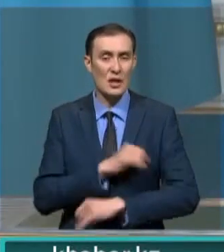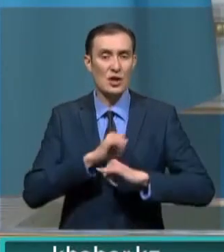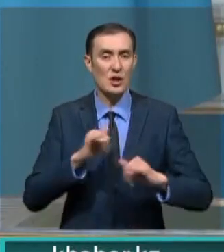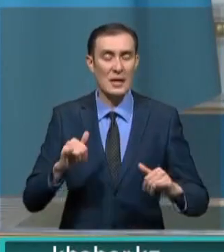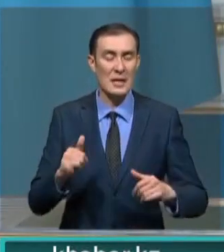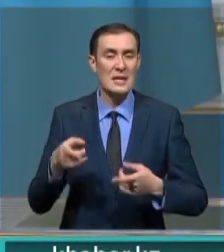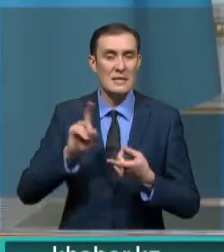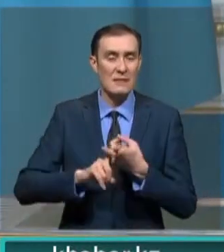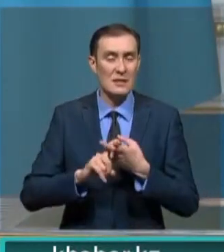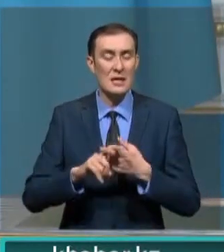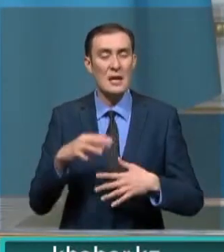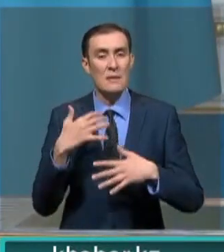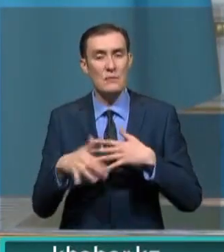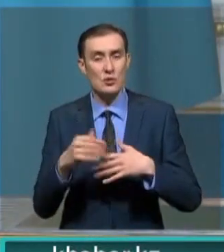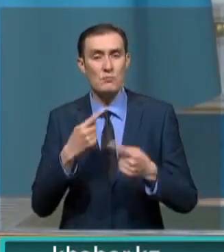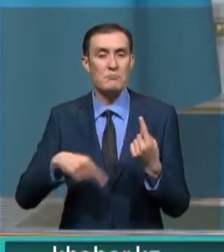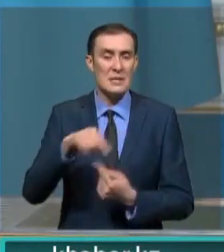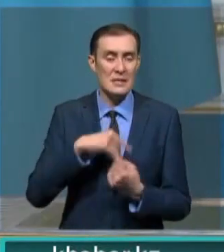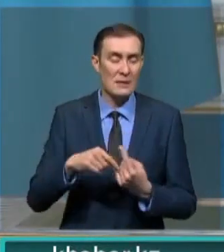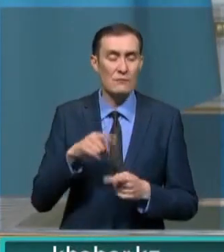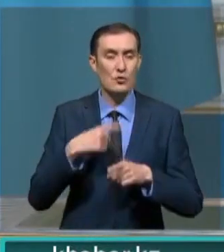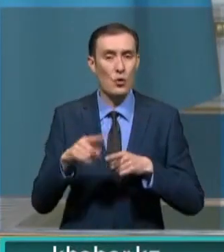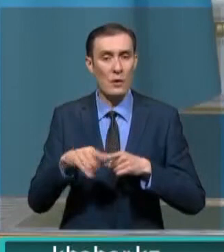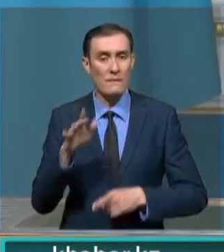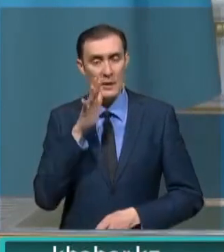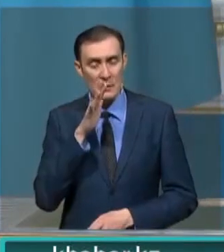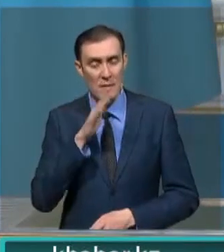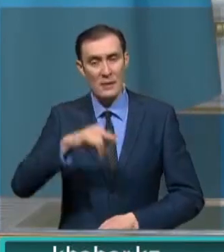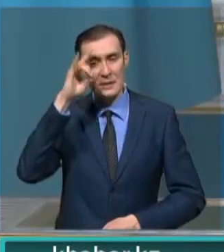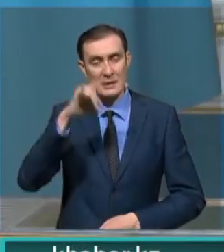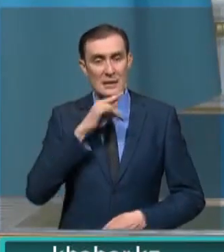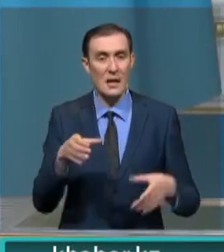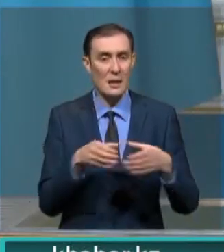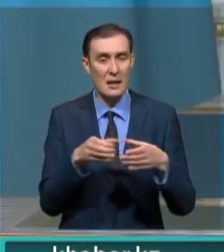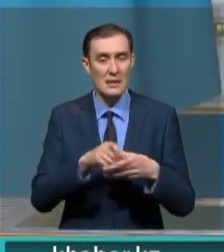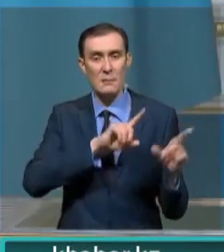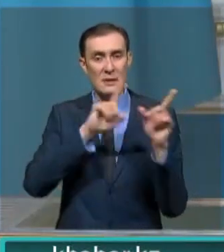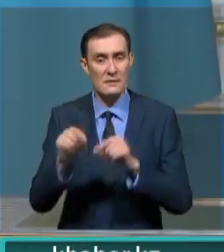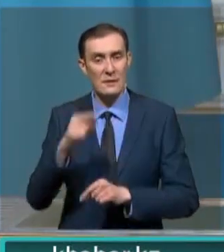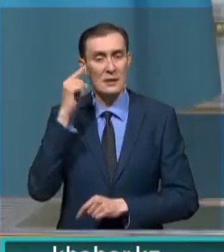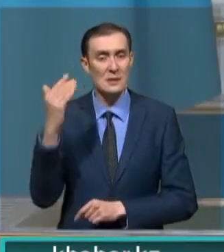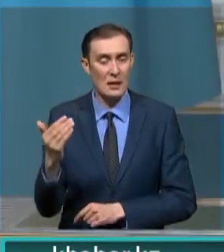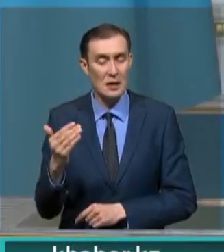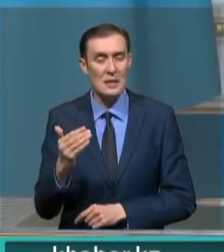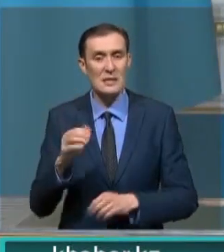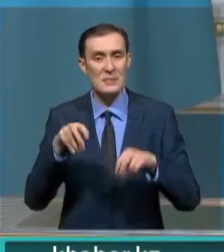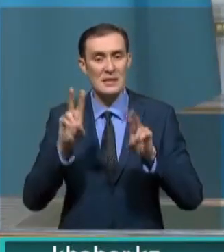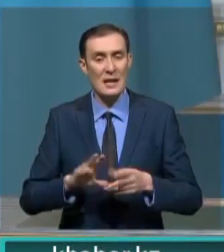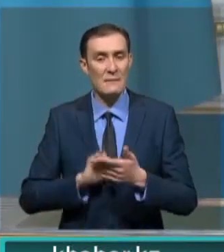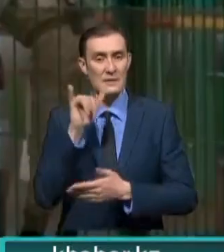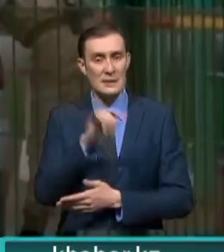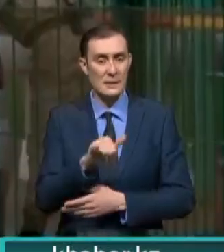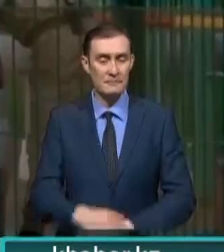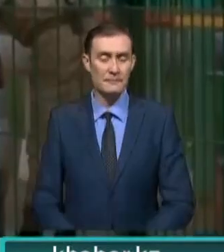расширения связей между малым и средним бизнесом. В ближайшее время казахстанская делегация посетит Кыргызстан со специальным